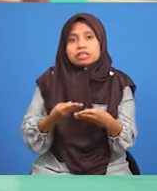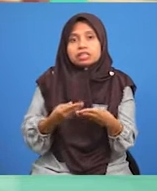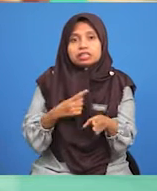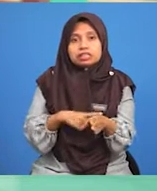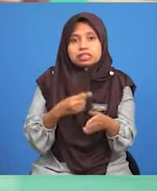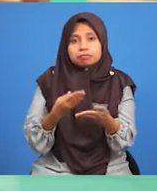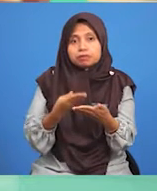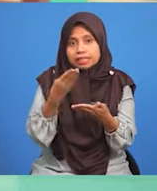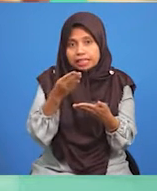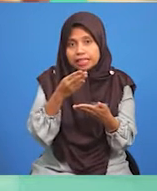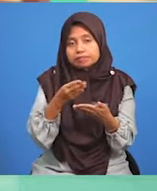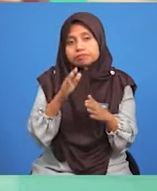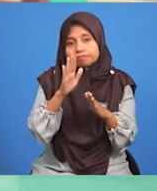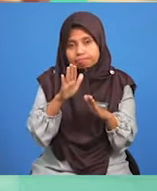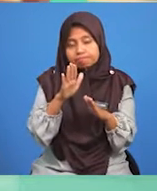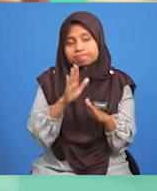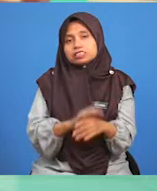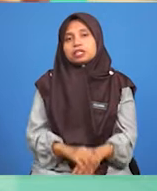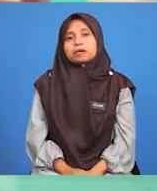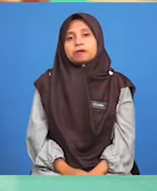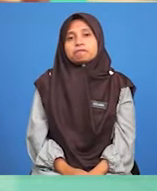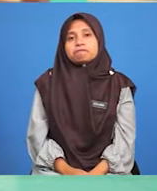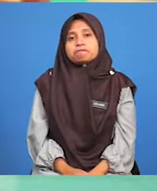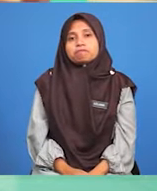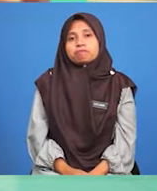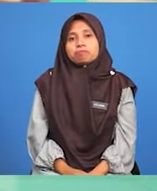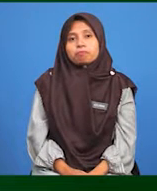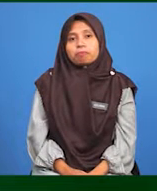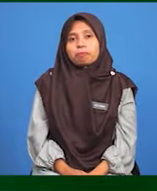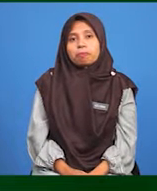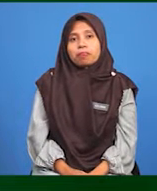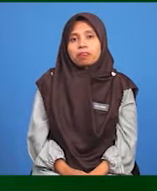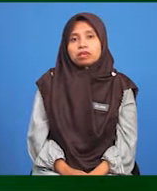Cikgu Kemukakan sebentar lagi